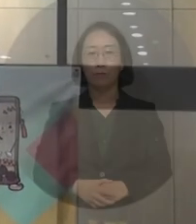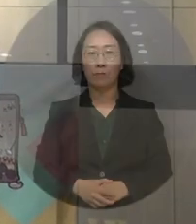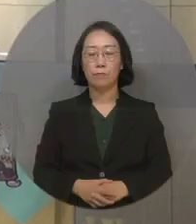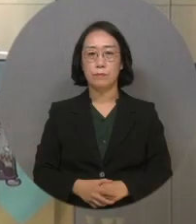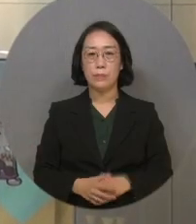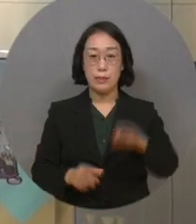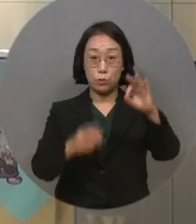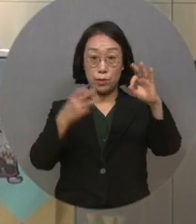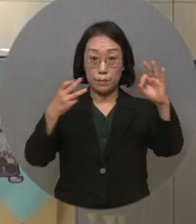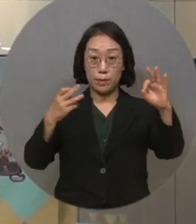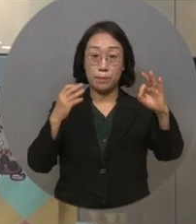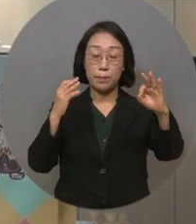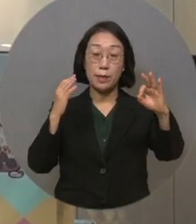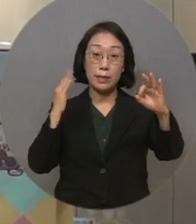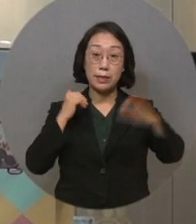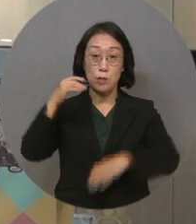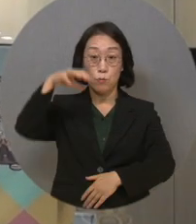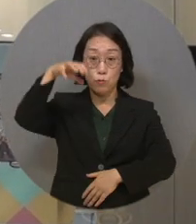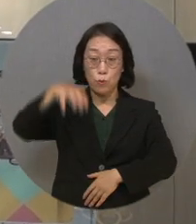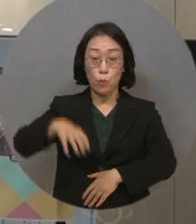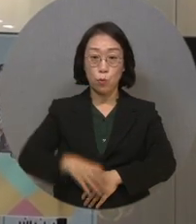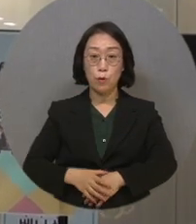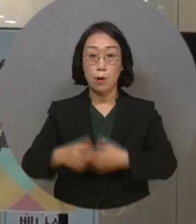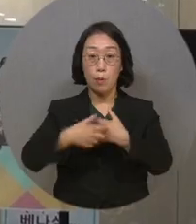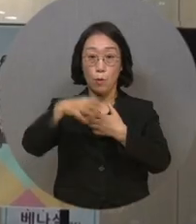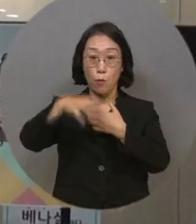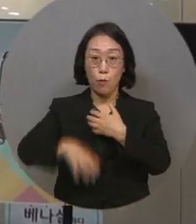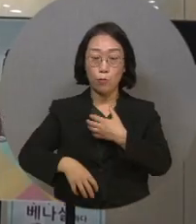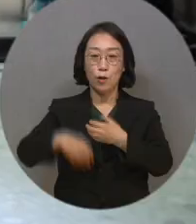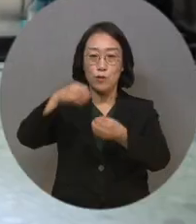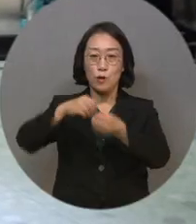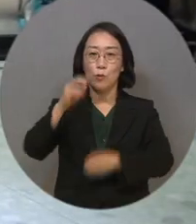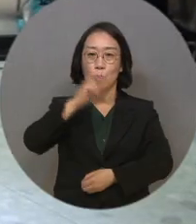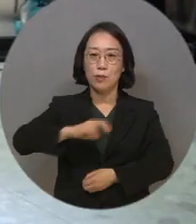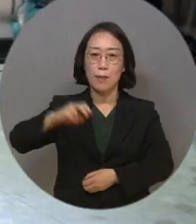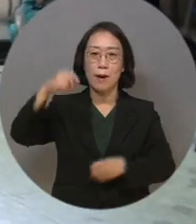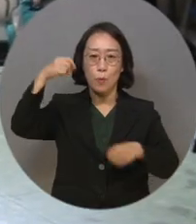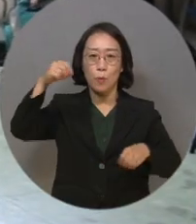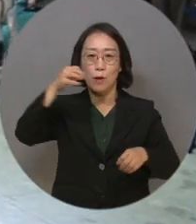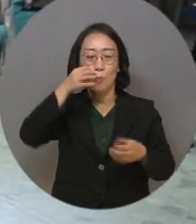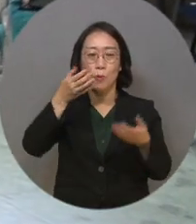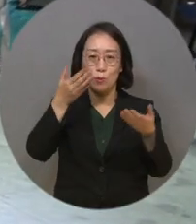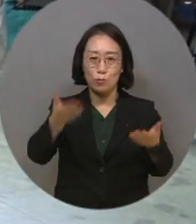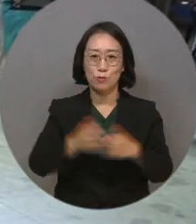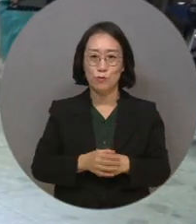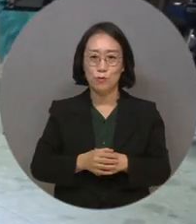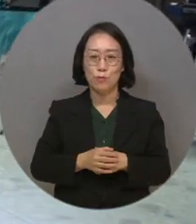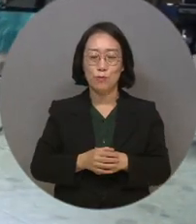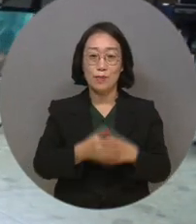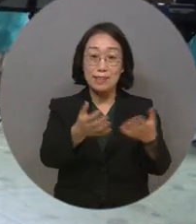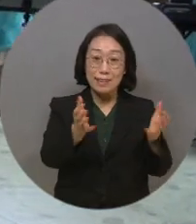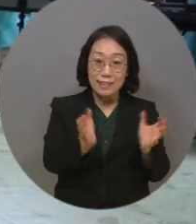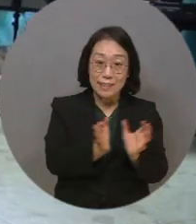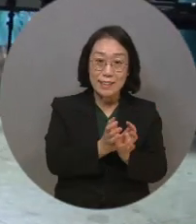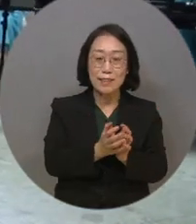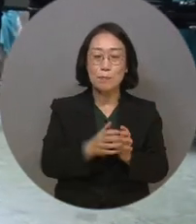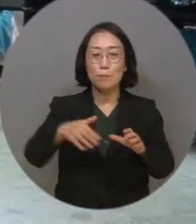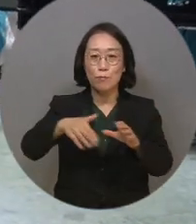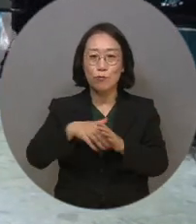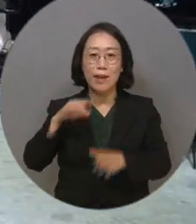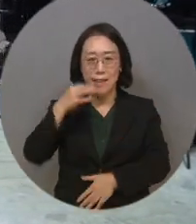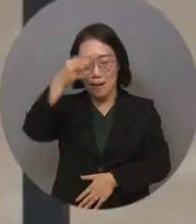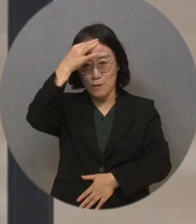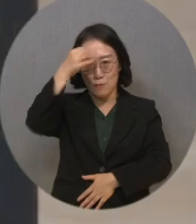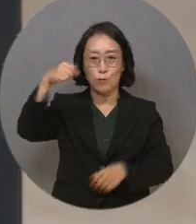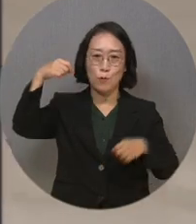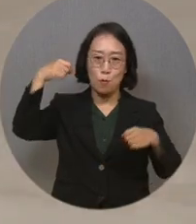지난 13일 의정부 한 병원에서는 국악 공연이 펼쳐졌습니다. 국악 앙상블 오빈나레의 모두 누림 문화예술